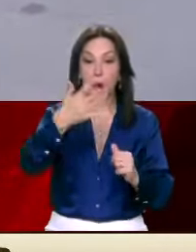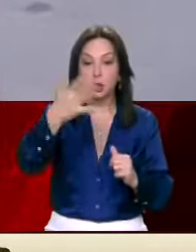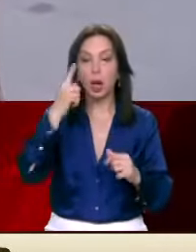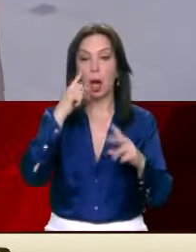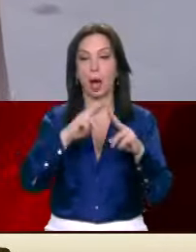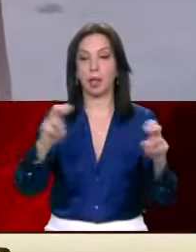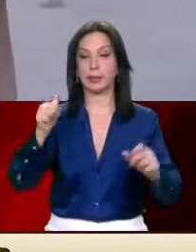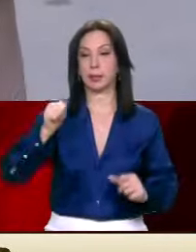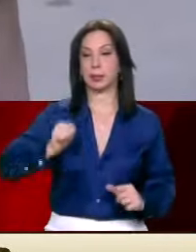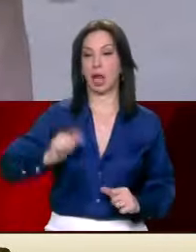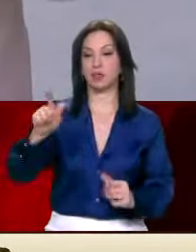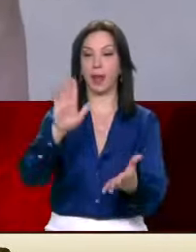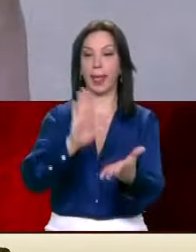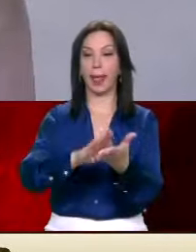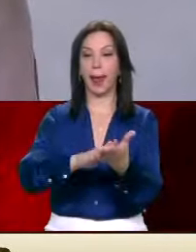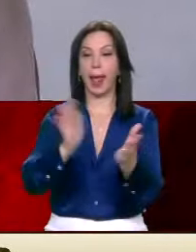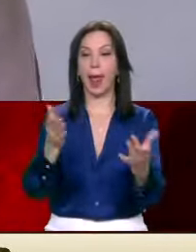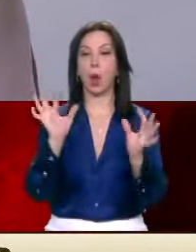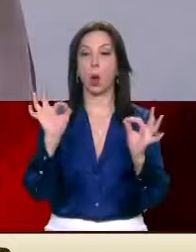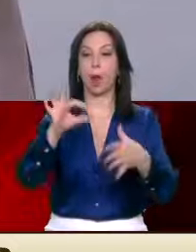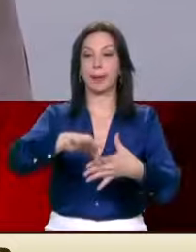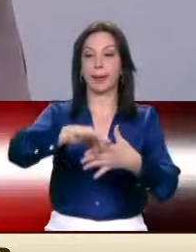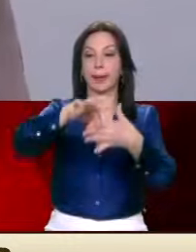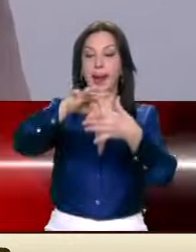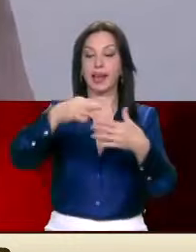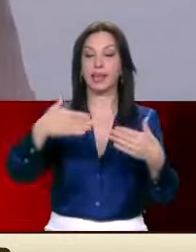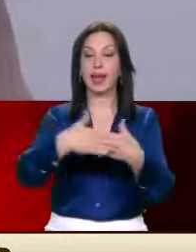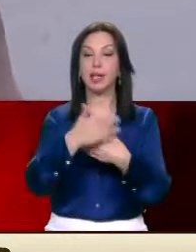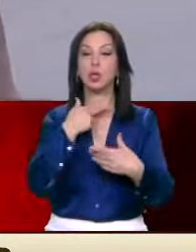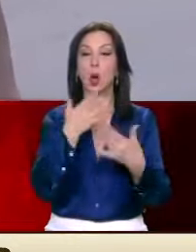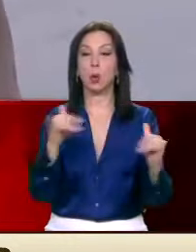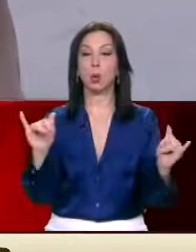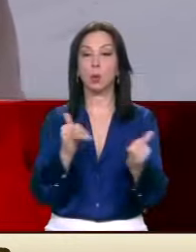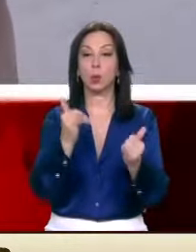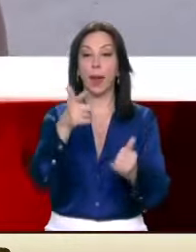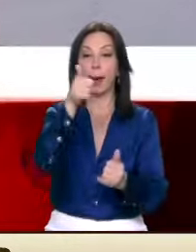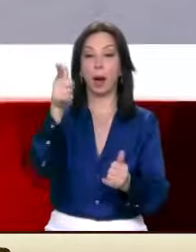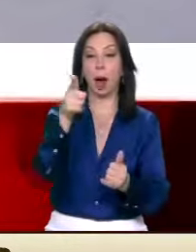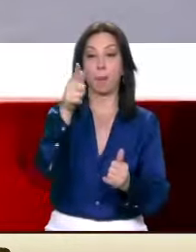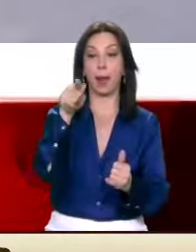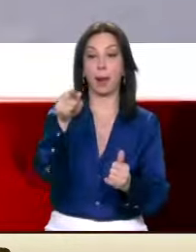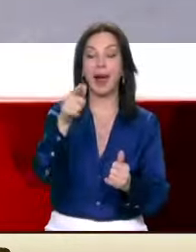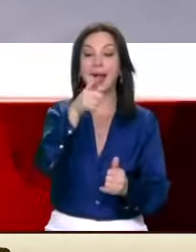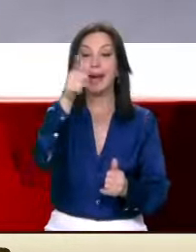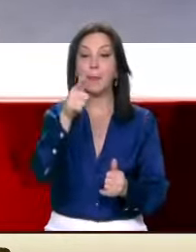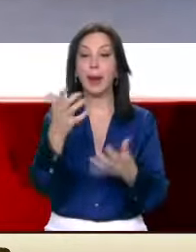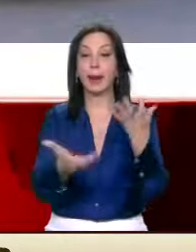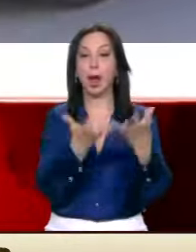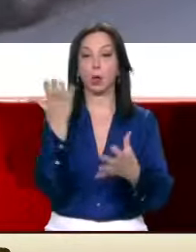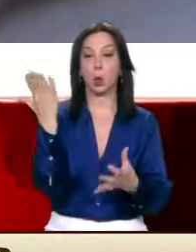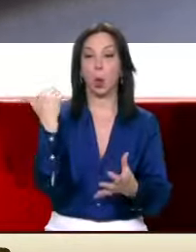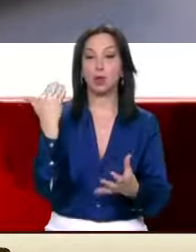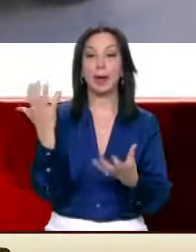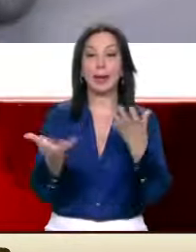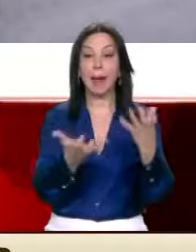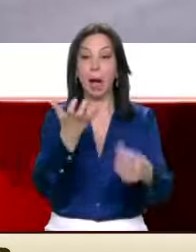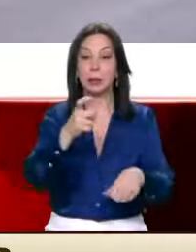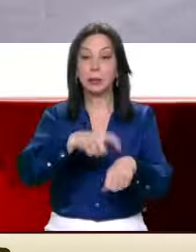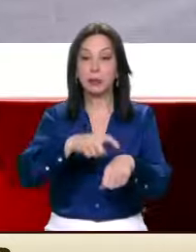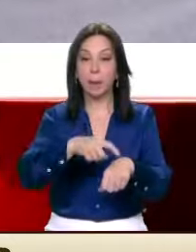araştırılıyor. Savcıların elindeki en önemli delil ise gece kulübünün güvenlik kameraları. Çünkü o kameralar yangın öncesini, yangın anını